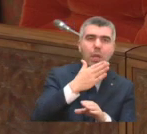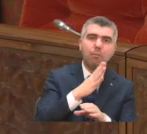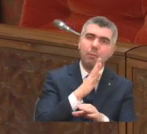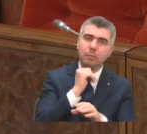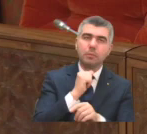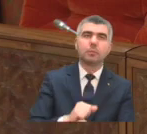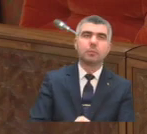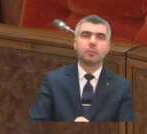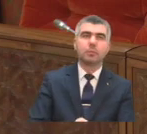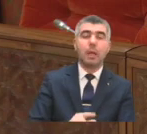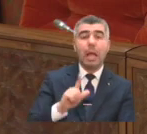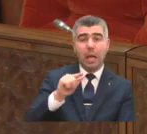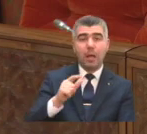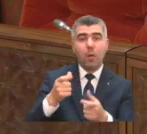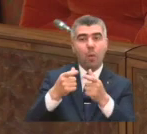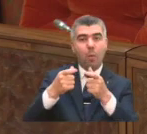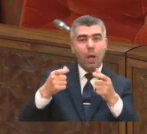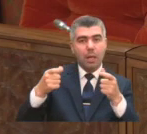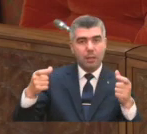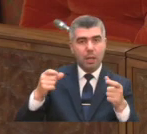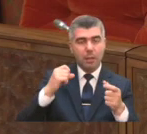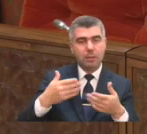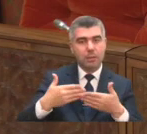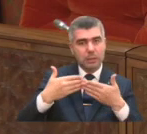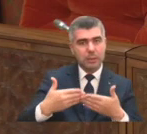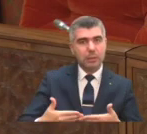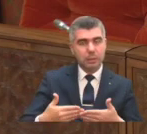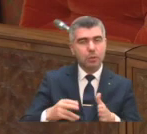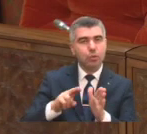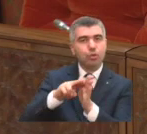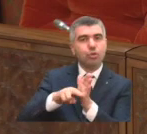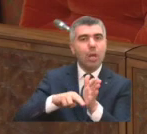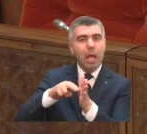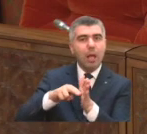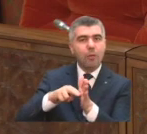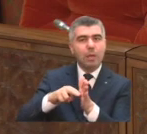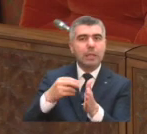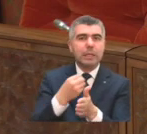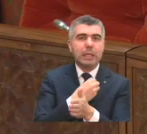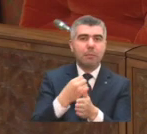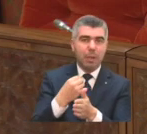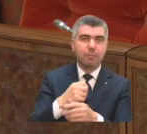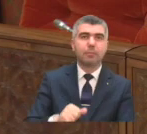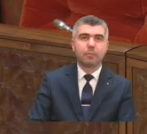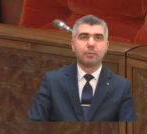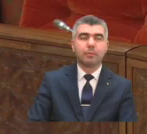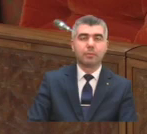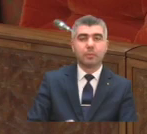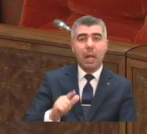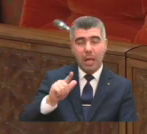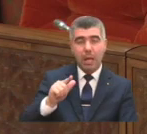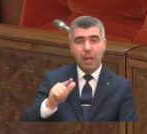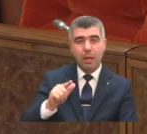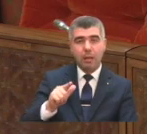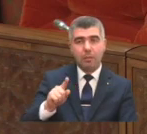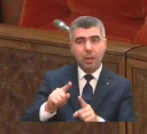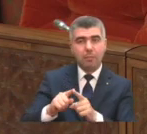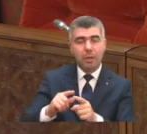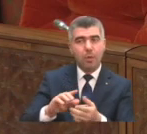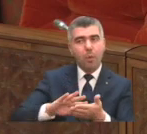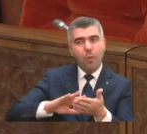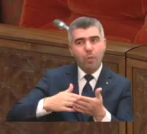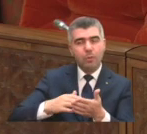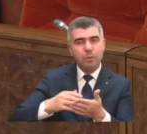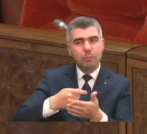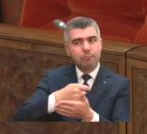ان كاينه التوسعه ديال المستشفى الجهوي اليوم. وربما انا نقدر نعطيك الحق بان كاين واحد عدم توزيع عادل في